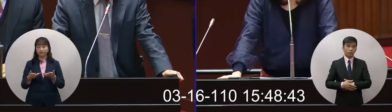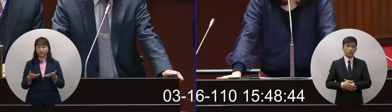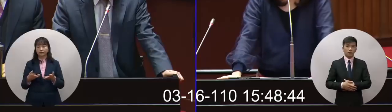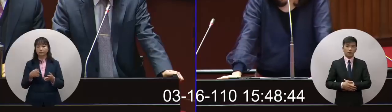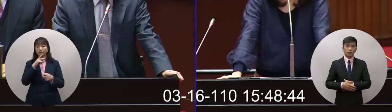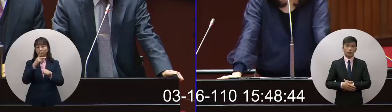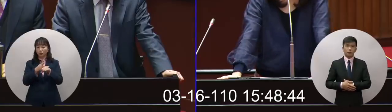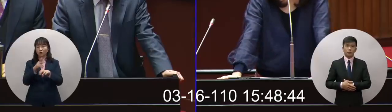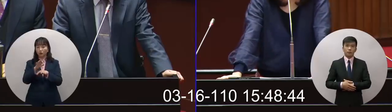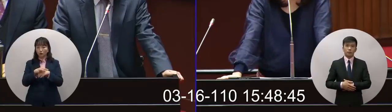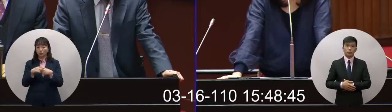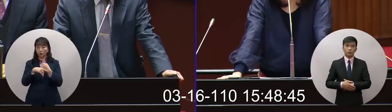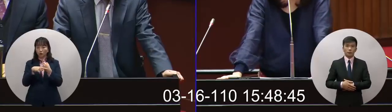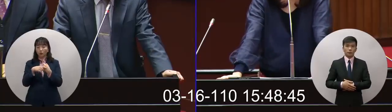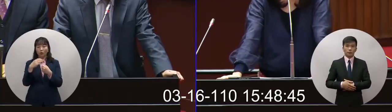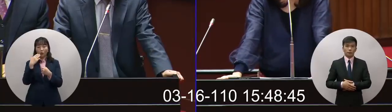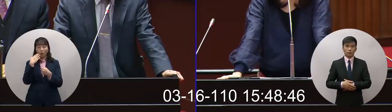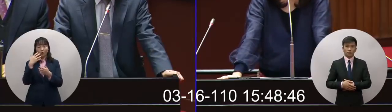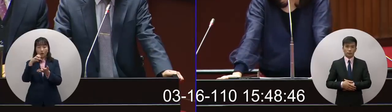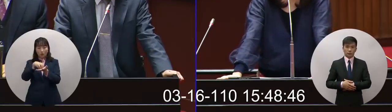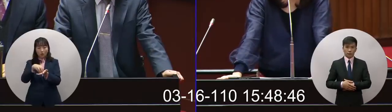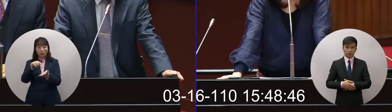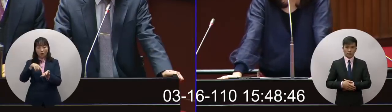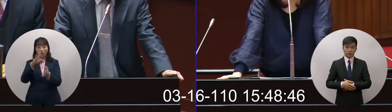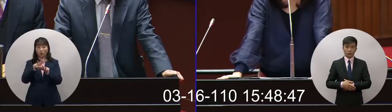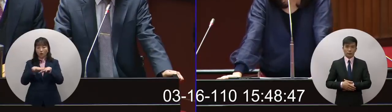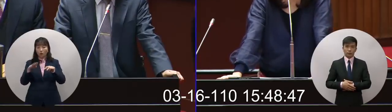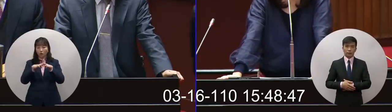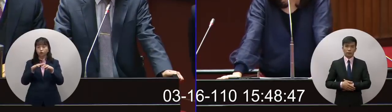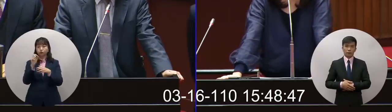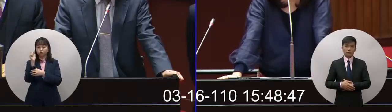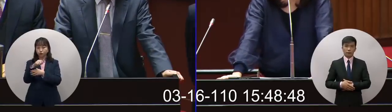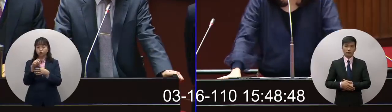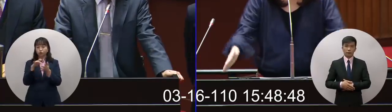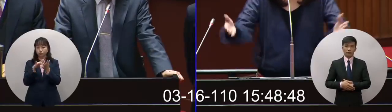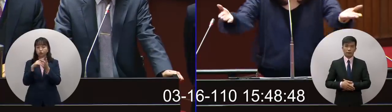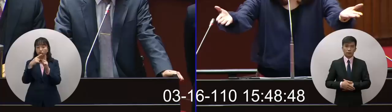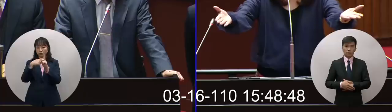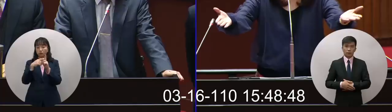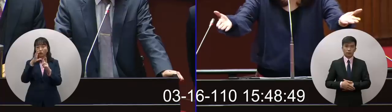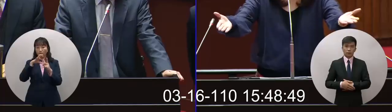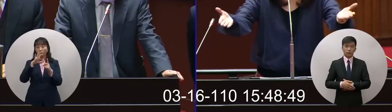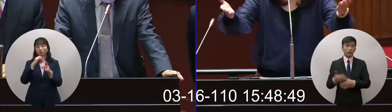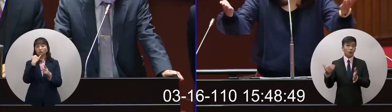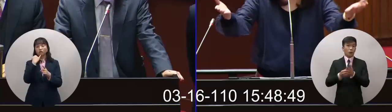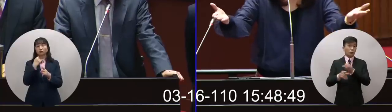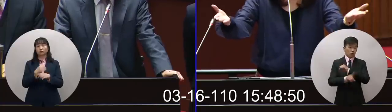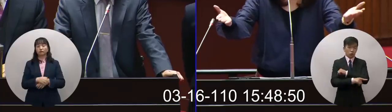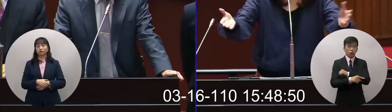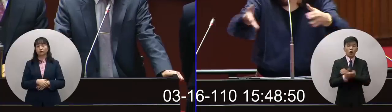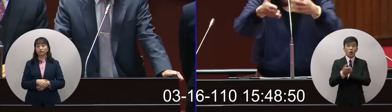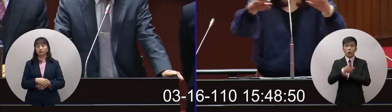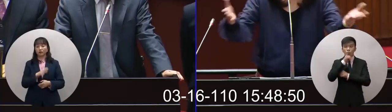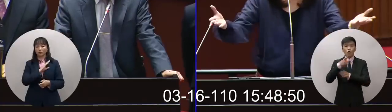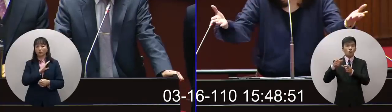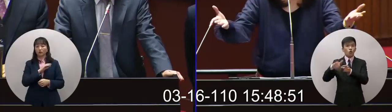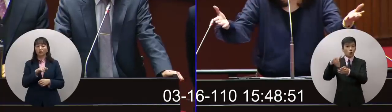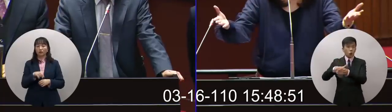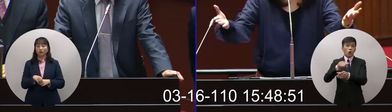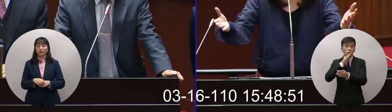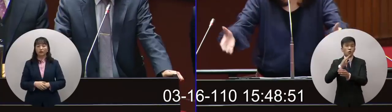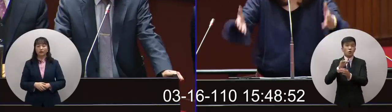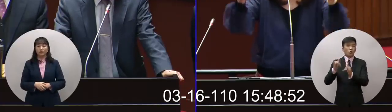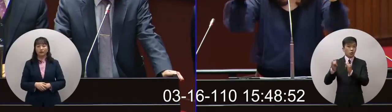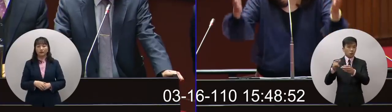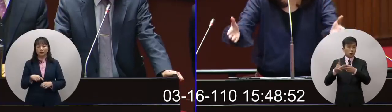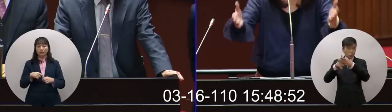科学的了哈。如果能够证明说我们的安全容许量下是不安全的， 反正最后就是公投是一个，我刚说了，是一个民主的游戏